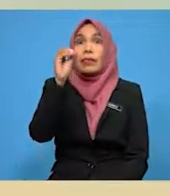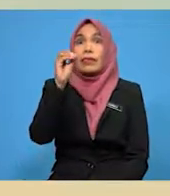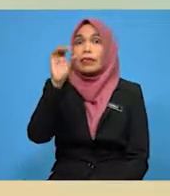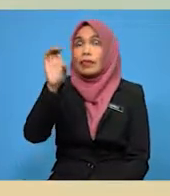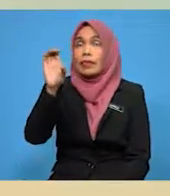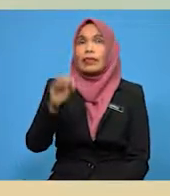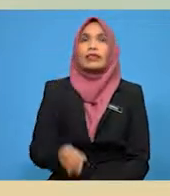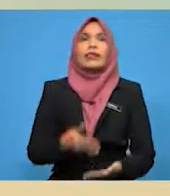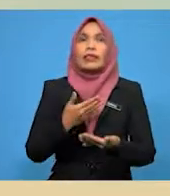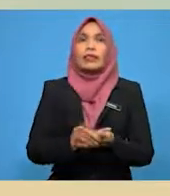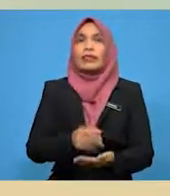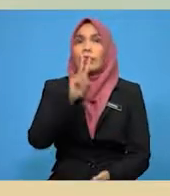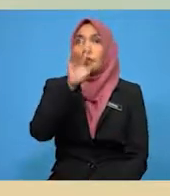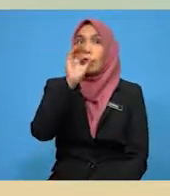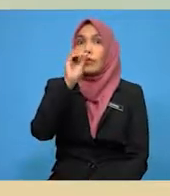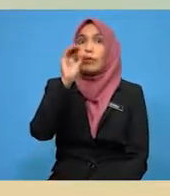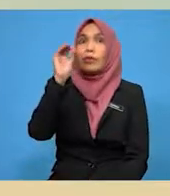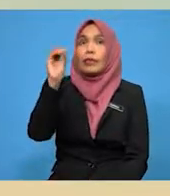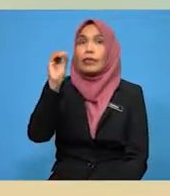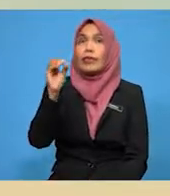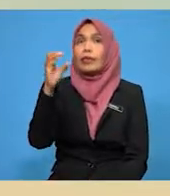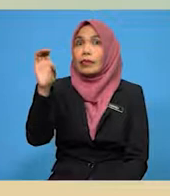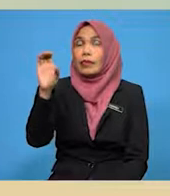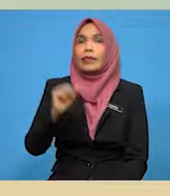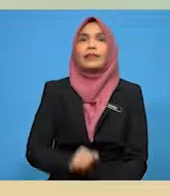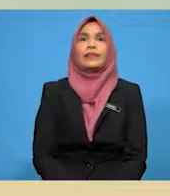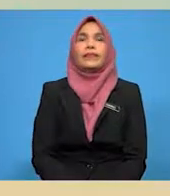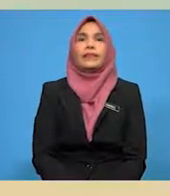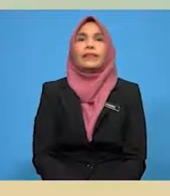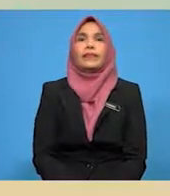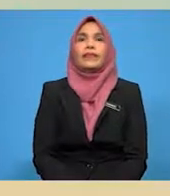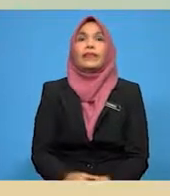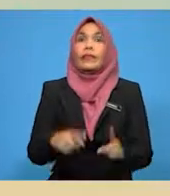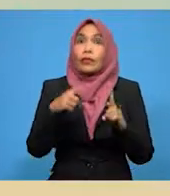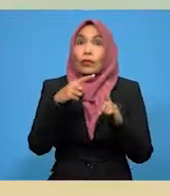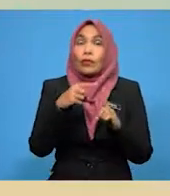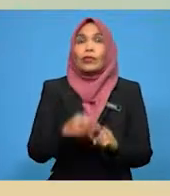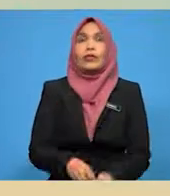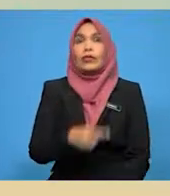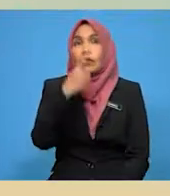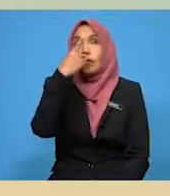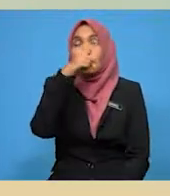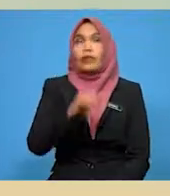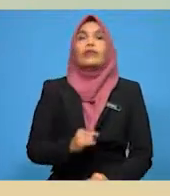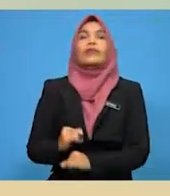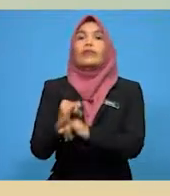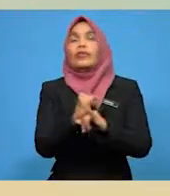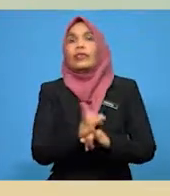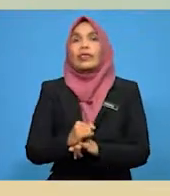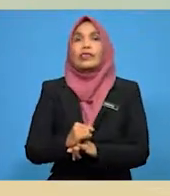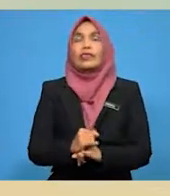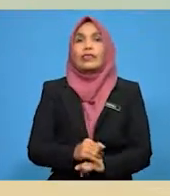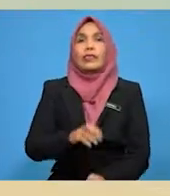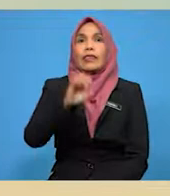sehingga 20 darjah Celsius. Tujuan penyimpanan telur ini adalah untuk menjaga kualiti embrio.